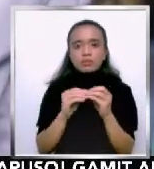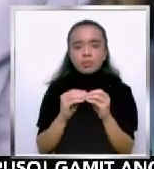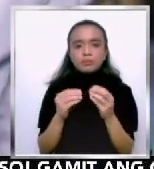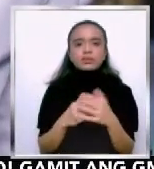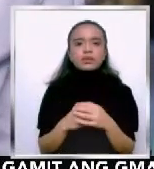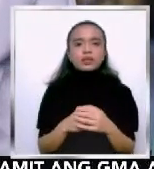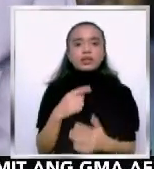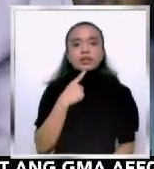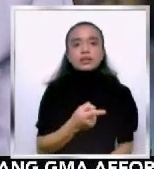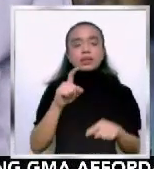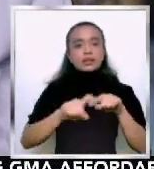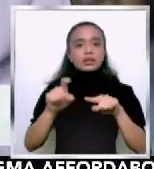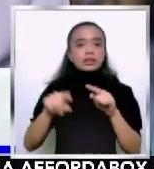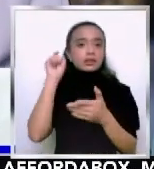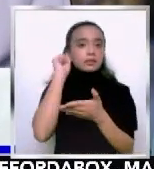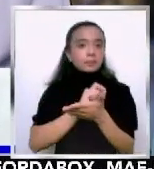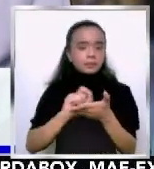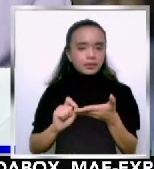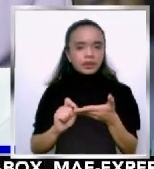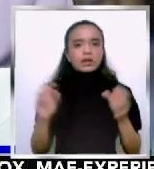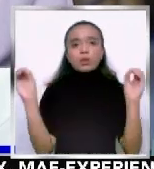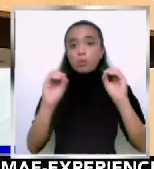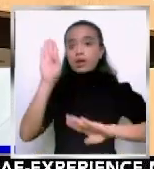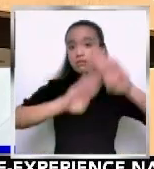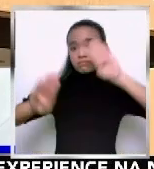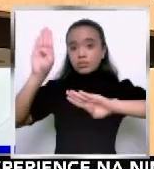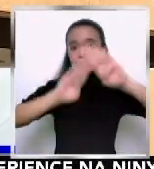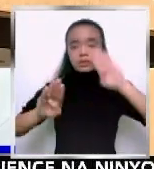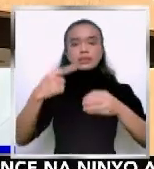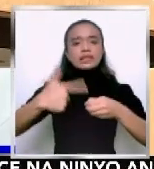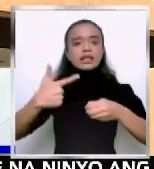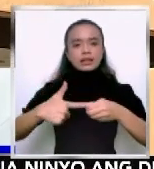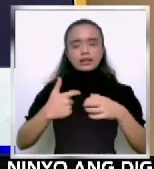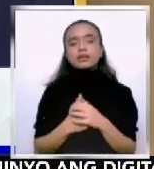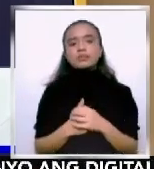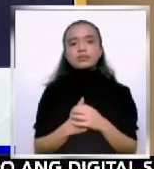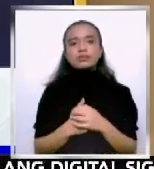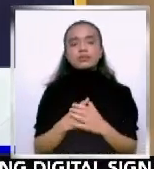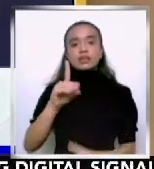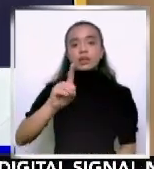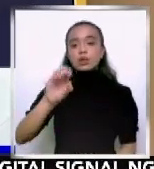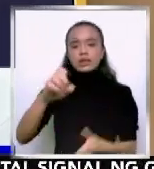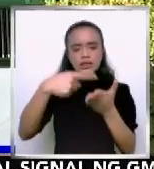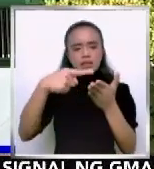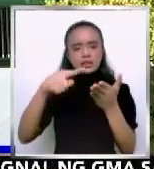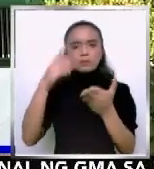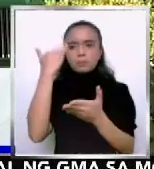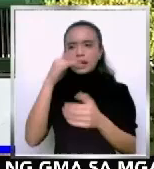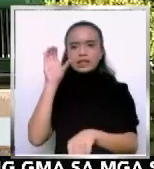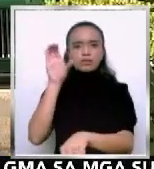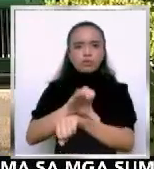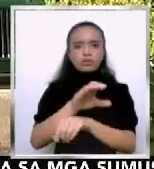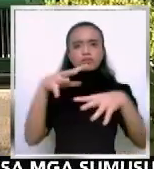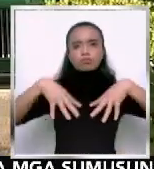ni Energy Secretary Rafael Lotilla na walang problema sa fuel supply. Biniberipika ng DOE ang dahilan ng forced outage.